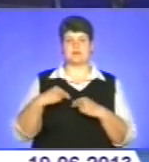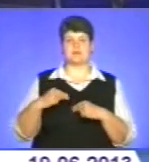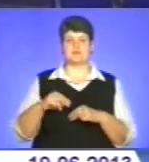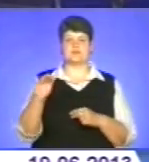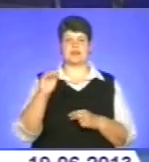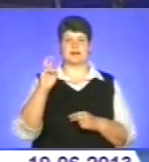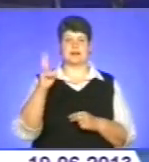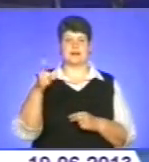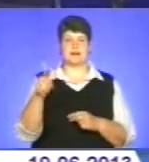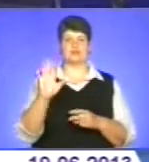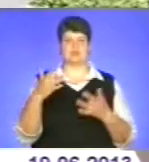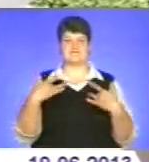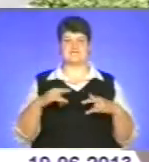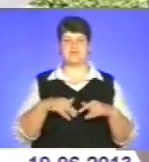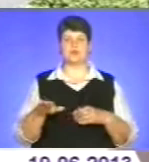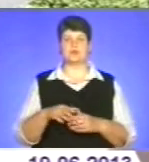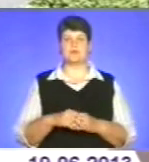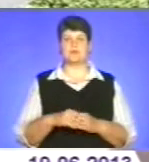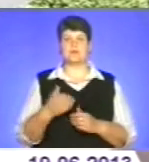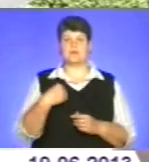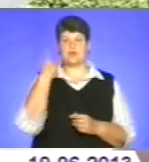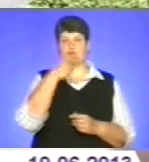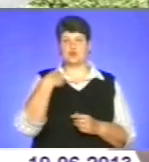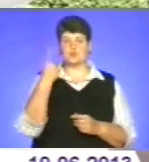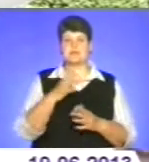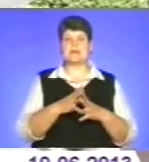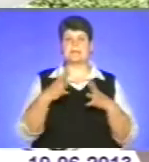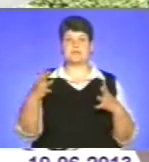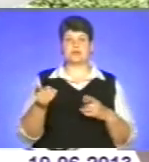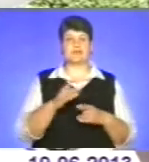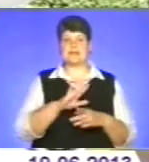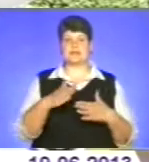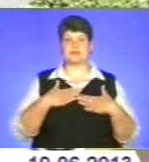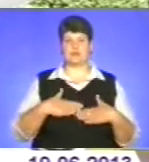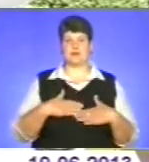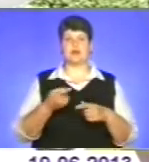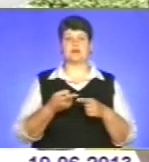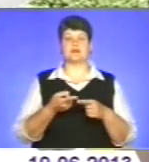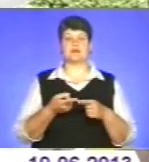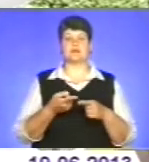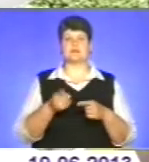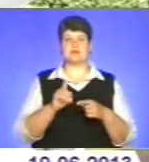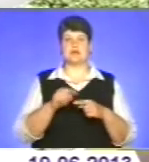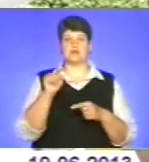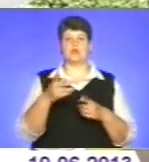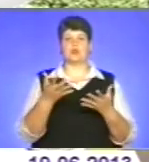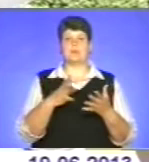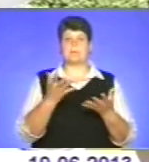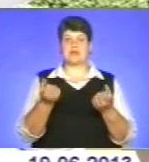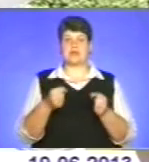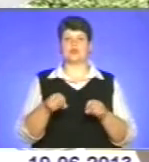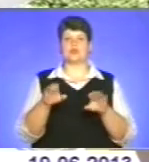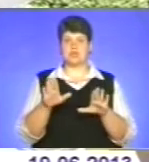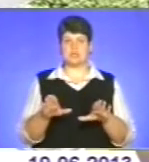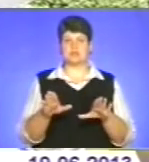ЖКГ буде звільнено. Ні мене особисто, ні, напевно, більшість тернополян не задовольняє то, в якому стані зараз це відбувається, тому було прийнято рішення.